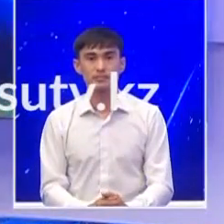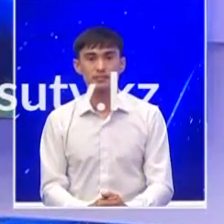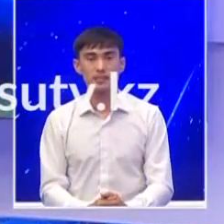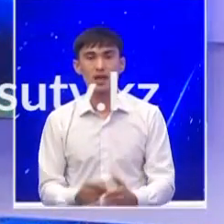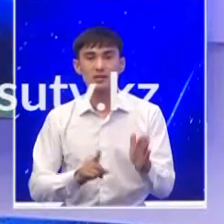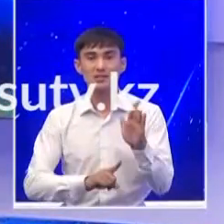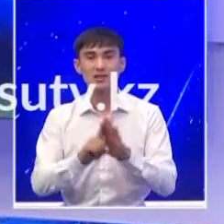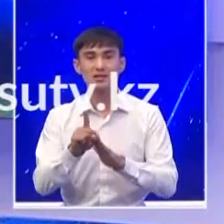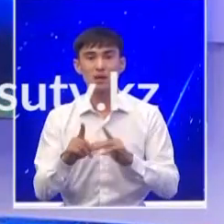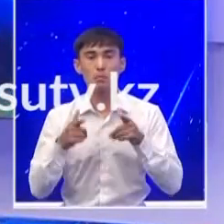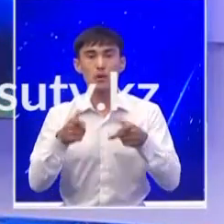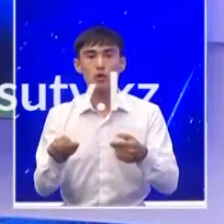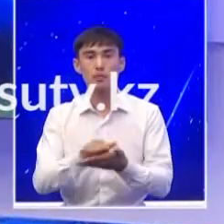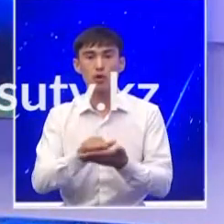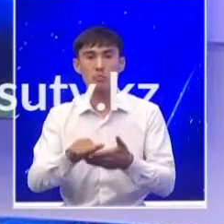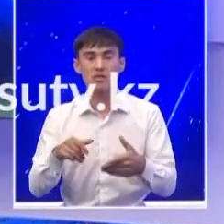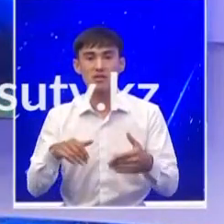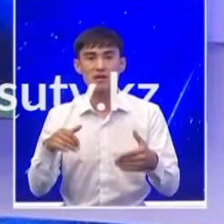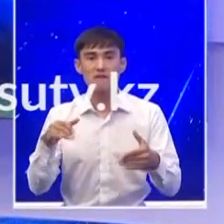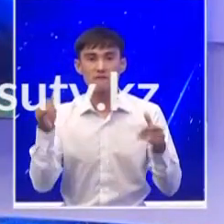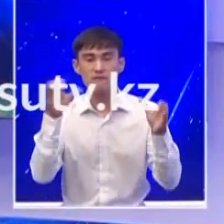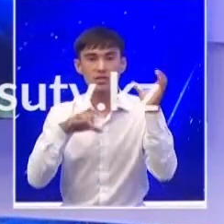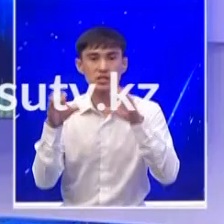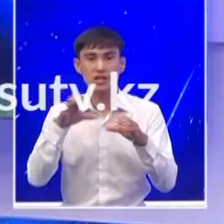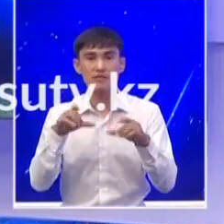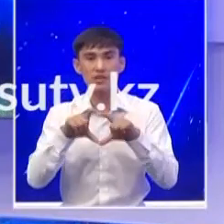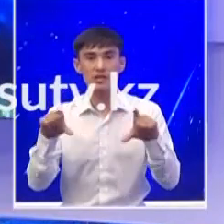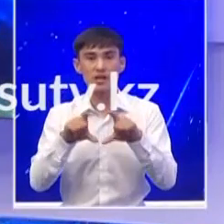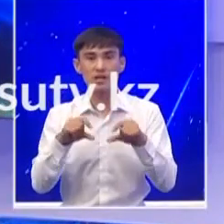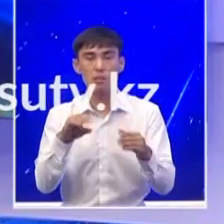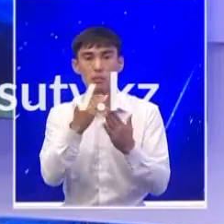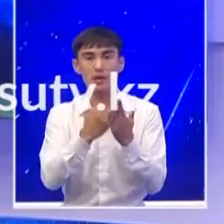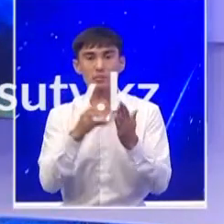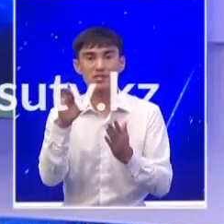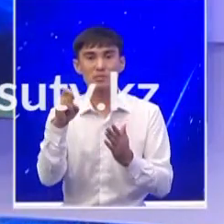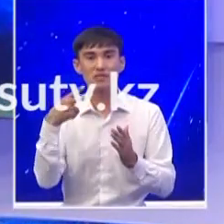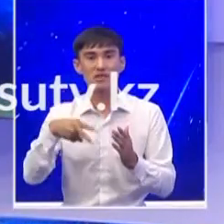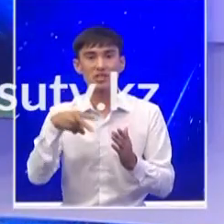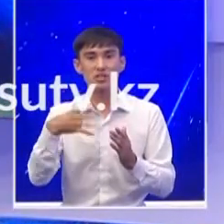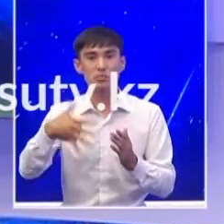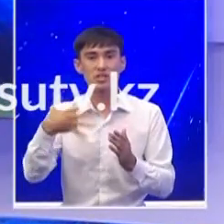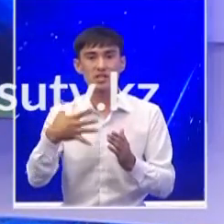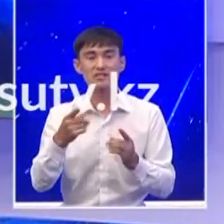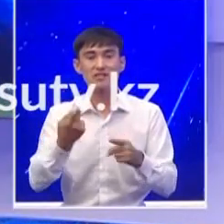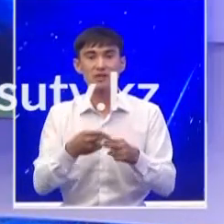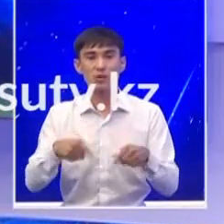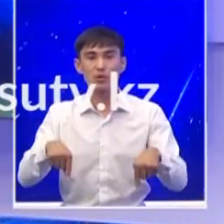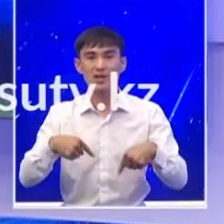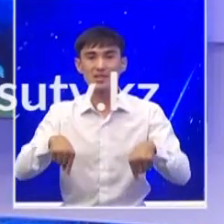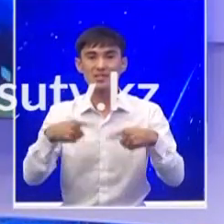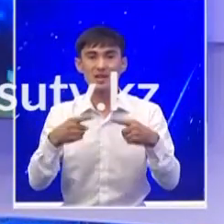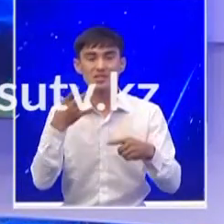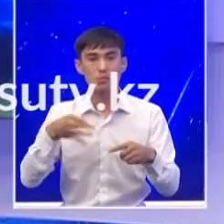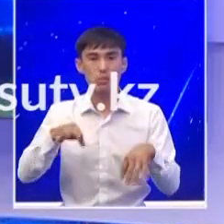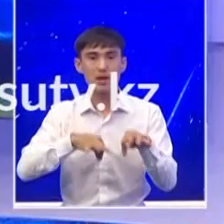Стартовал прием документов в высшие учебные заведения по программе «Серпын-2050». В этом году для реализации проекта по